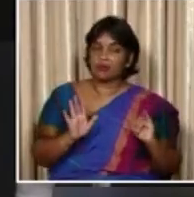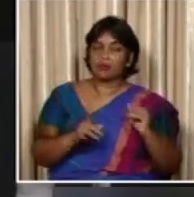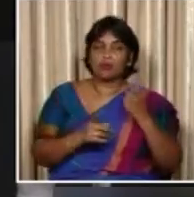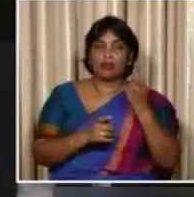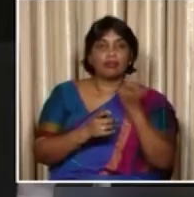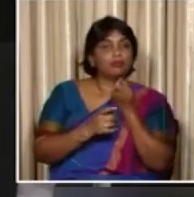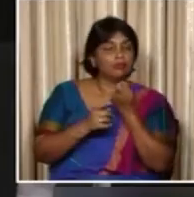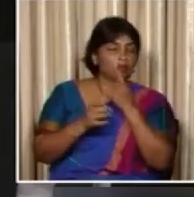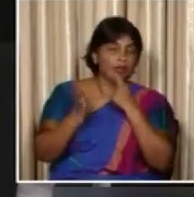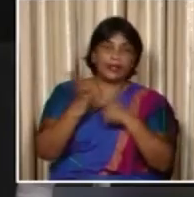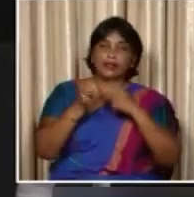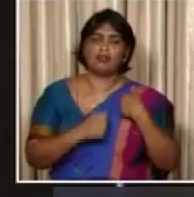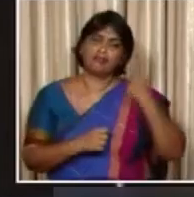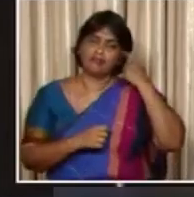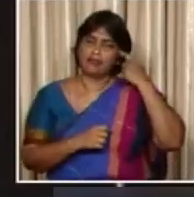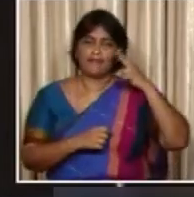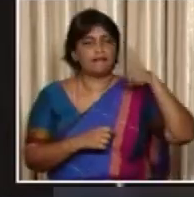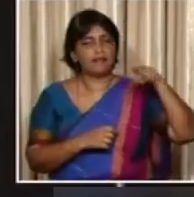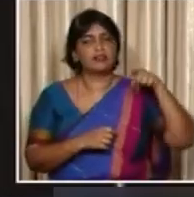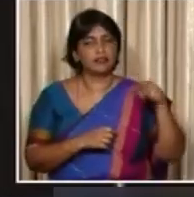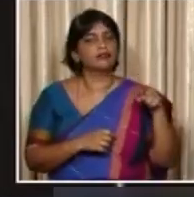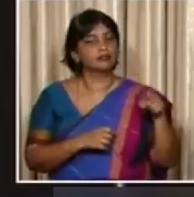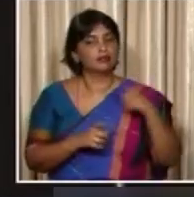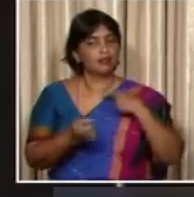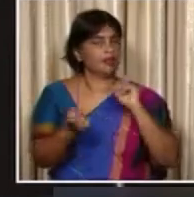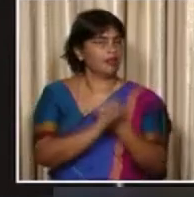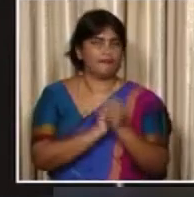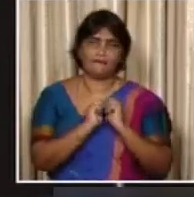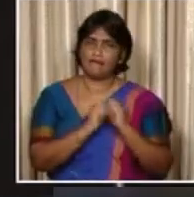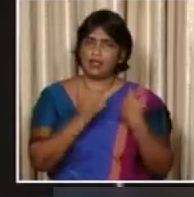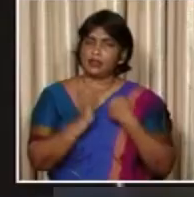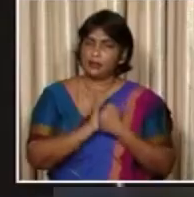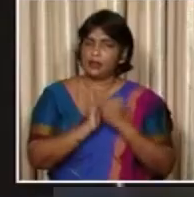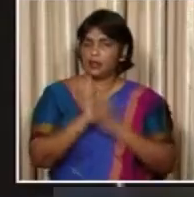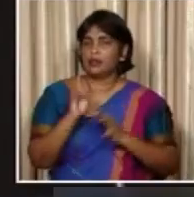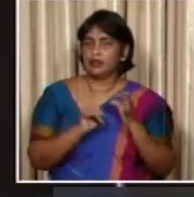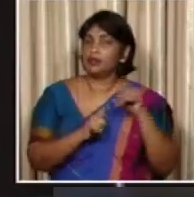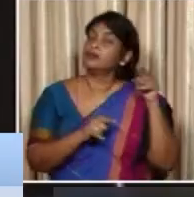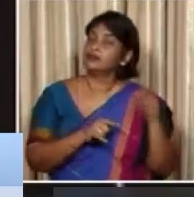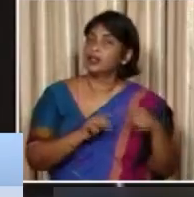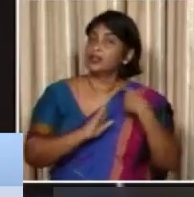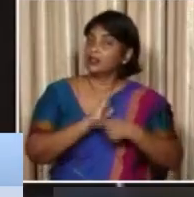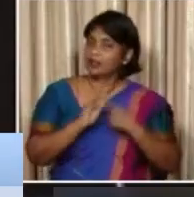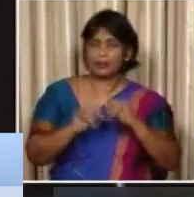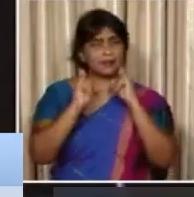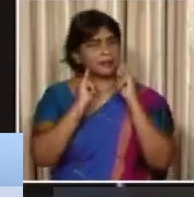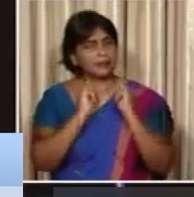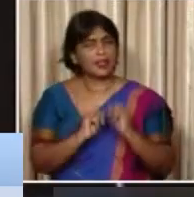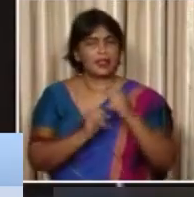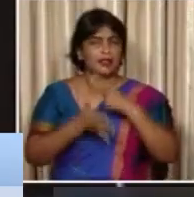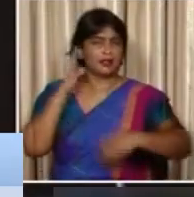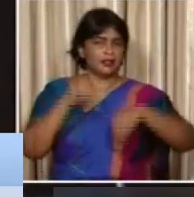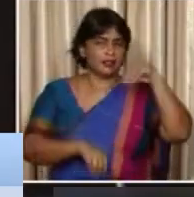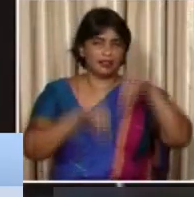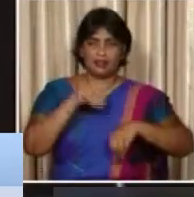ප්‍රකාශ කිරීමට ඉදිරිපත් වී ඇත. මේක හංගන්න දෙයක් නැහැ ගරු අග්‍රාමාත්‍යතුමනි. මේ රටේ දූෂිත